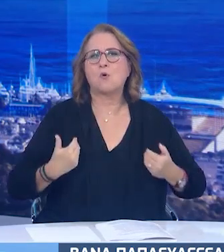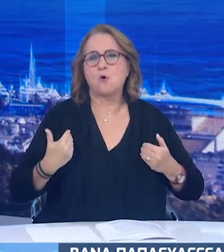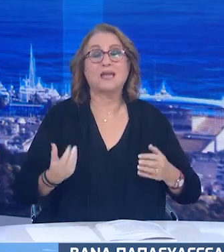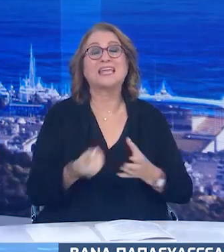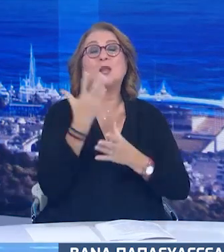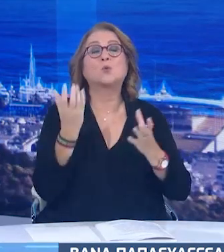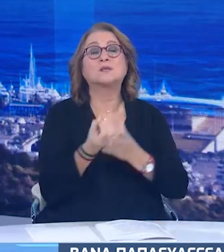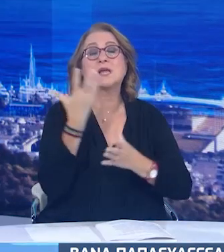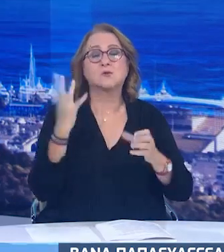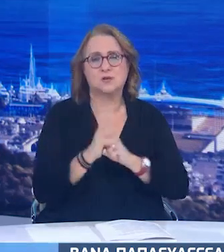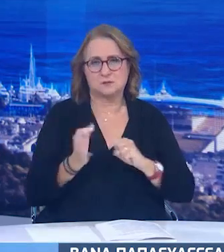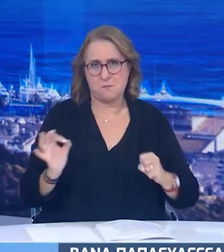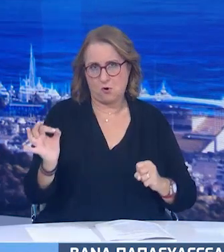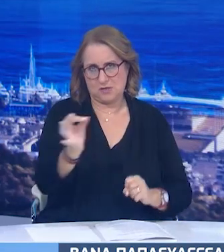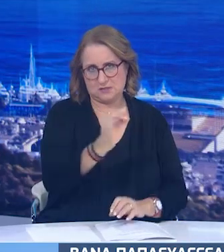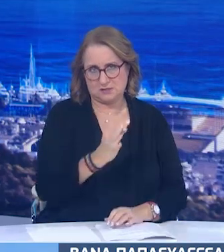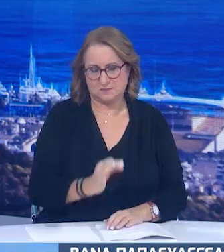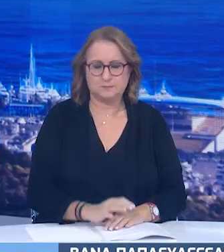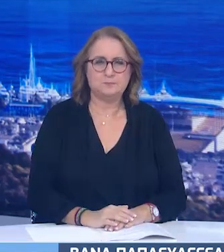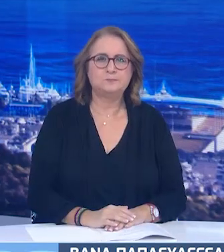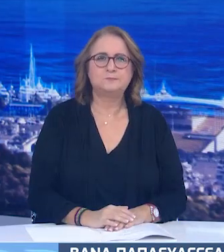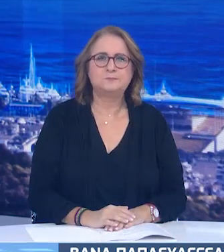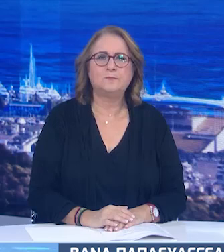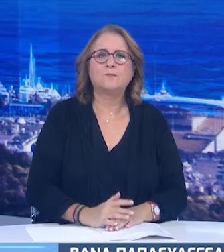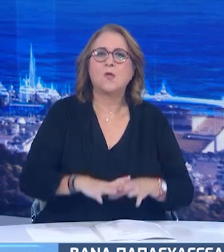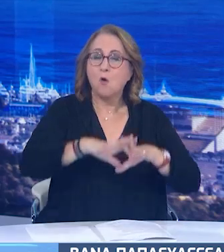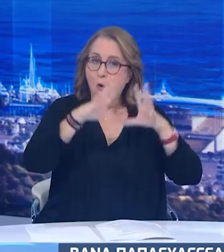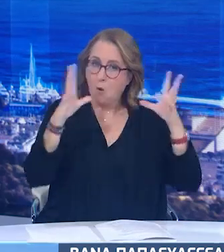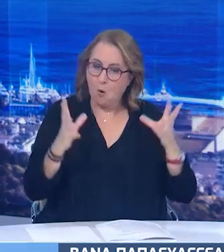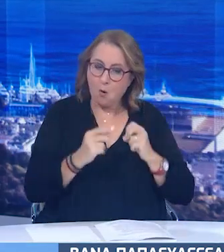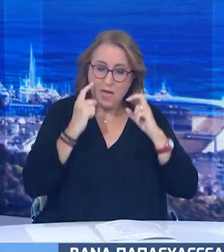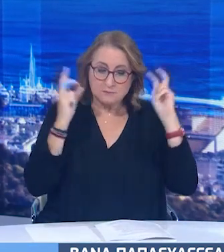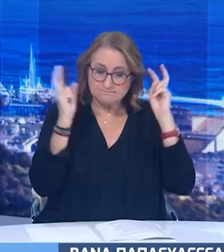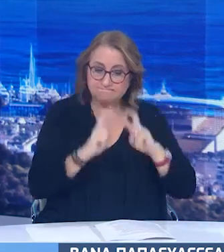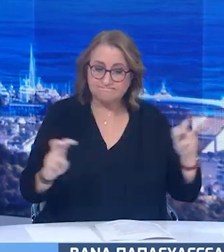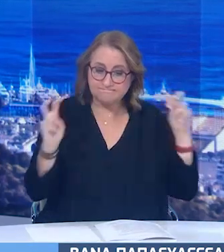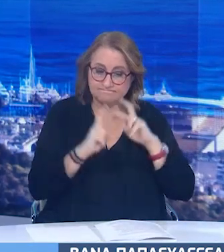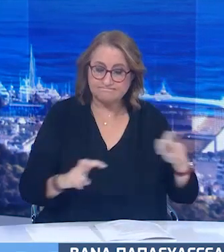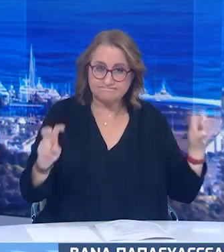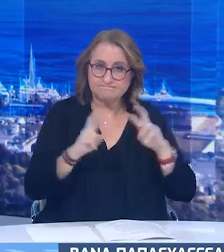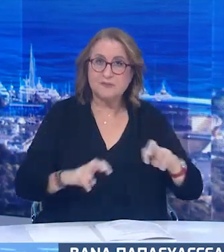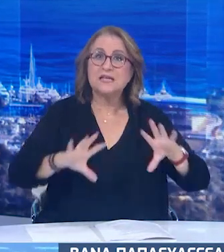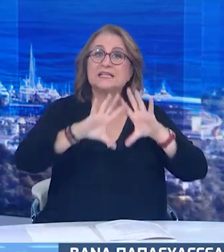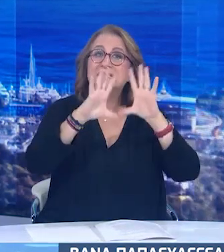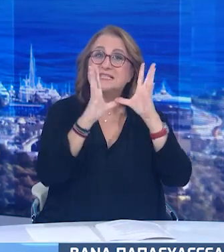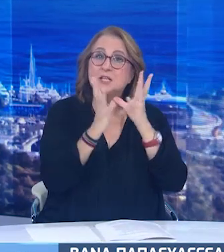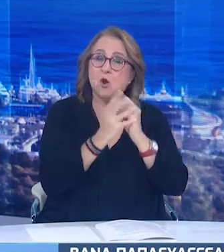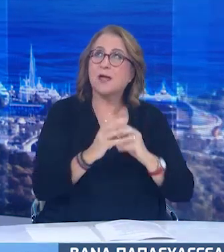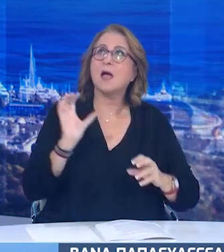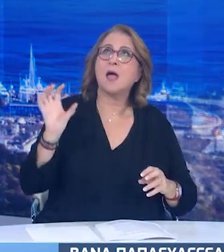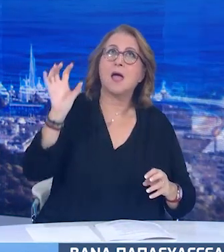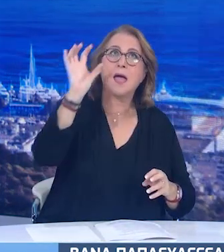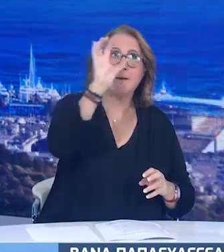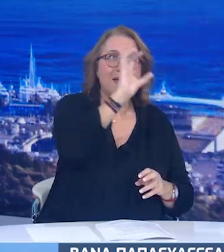μολύνσεων. Όλοι οι δείκτες των διαγνωστικών ελέγχων παρακολουθούνται συστηματικά, συνολικά, αναπεριφερειακή ενότητα